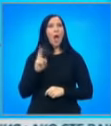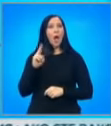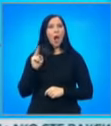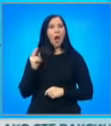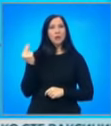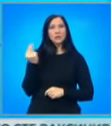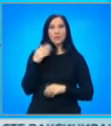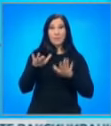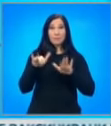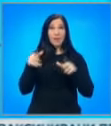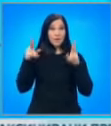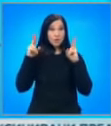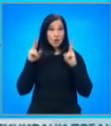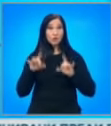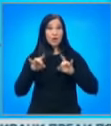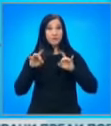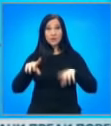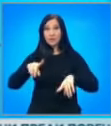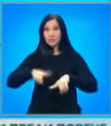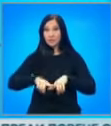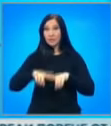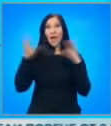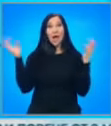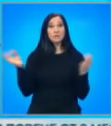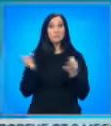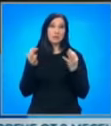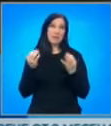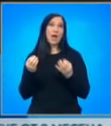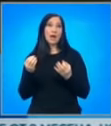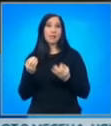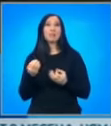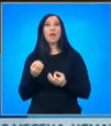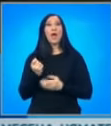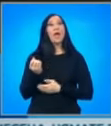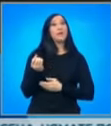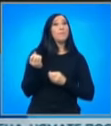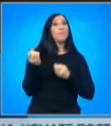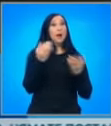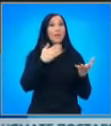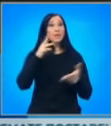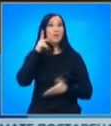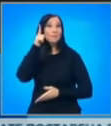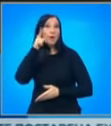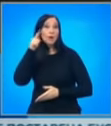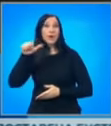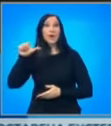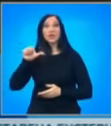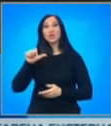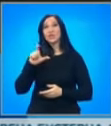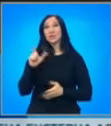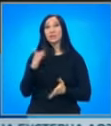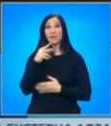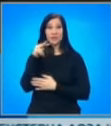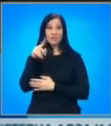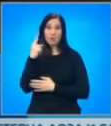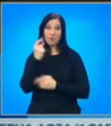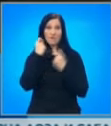Как Сърбия прие решението на австралийския съд, специалният ни пратеник в Белград, Айше Сали, стана свидетел и на първите реакции.